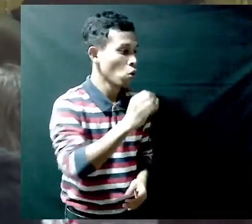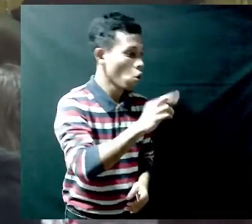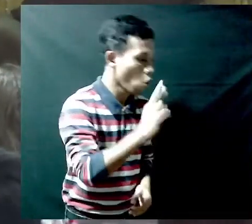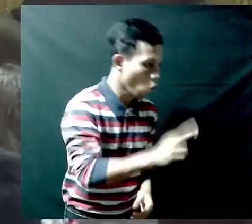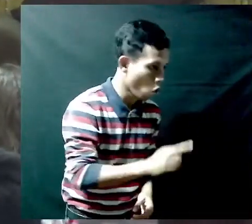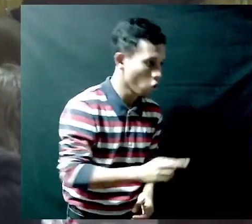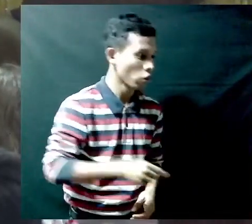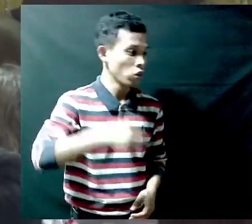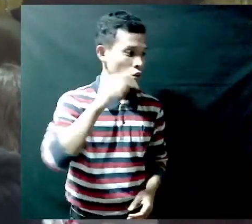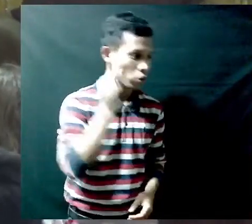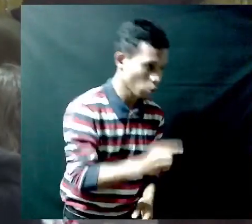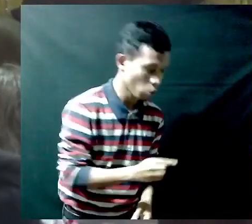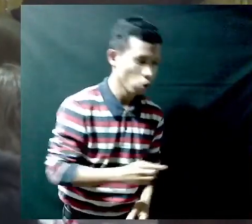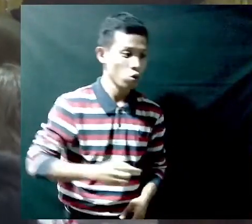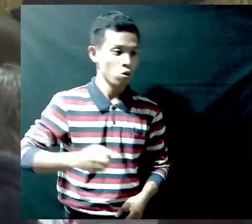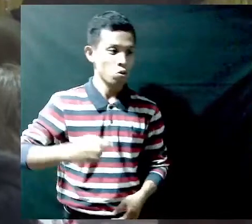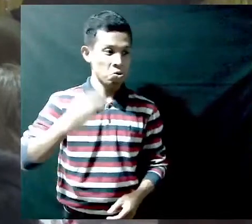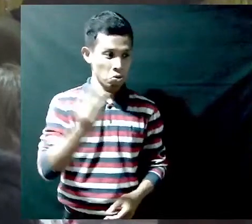Kanya.